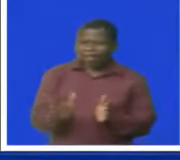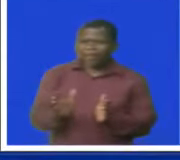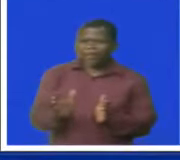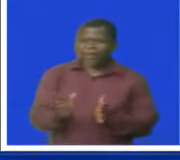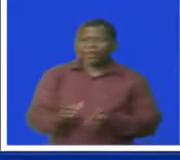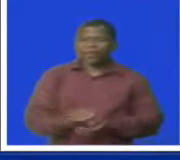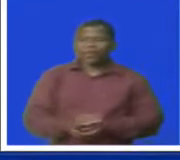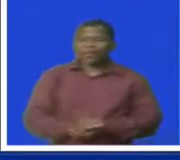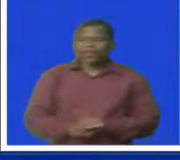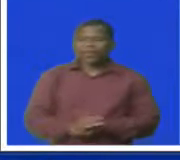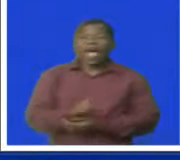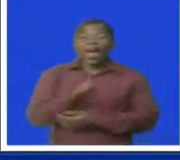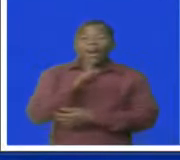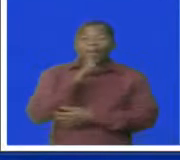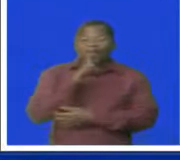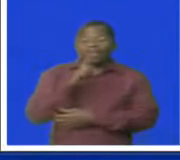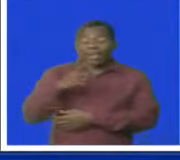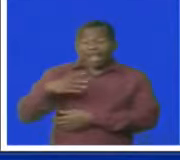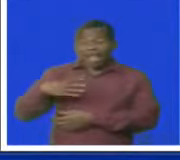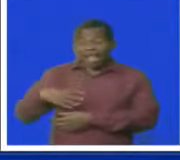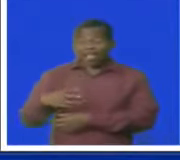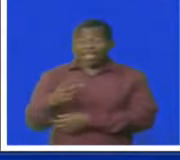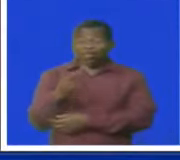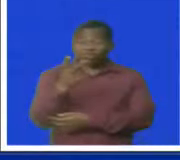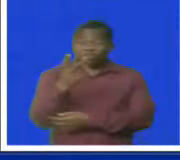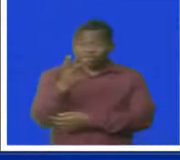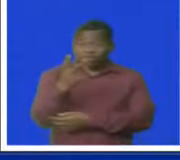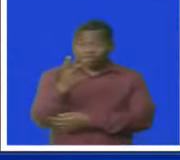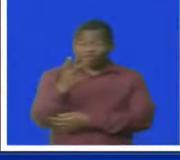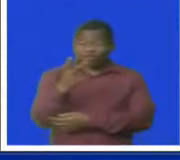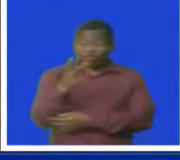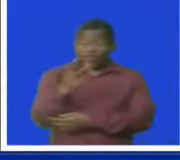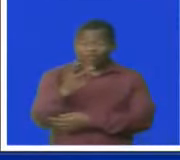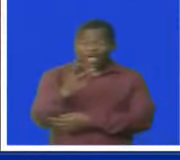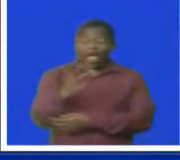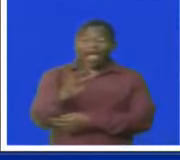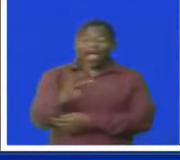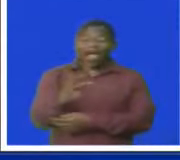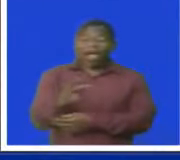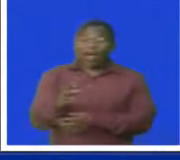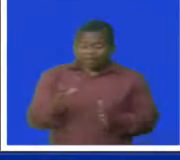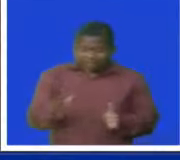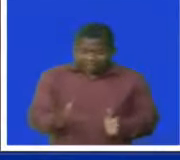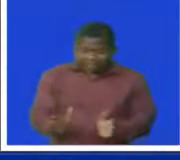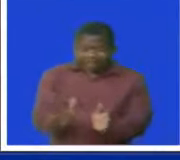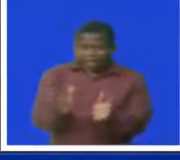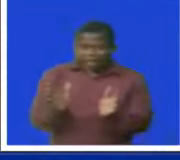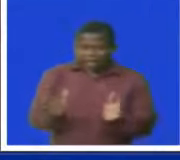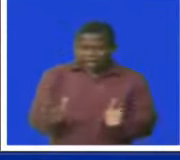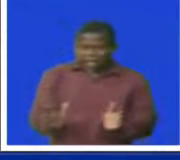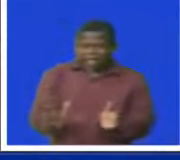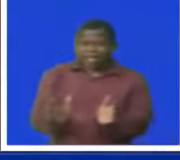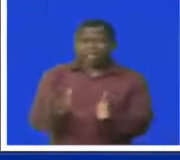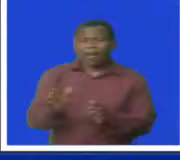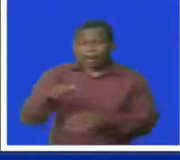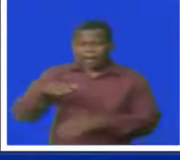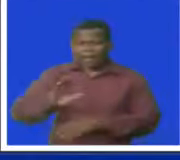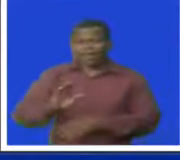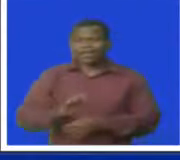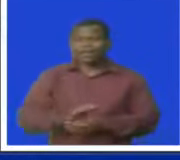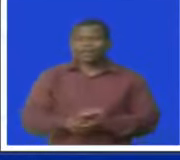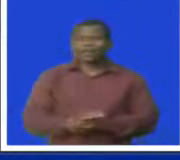lamakhulu lavela aphuma nasereportini ephalamende. Induna ikhuthate balimi ukuthi noma live libhekene